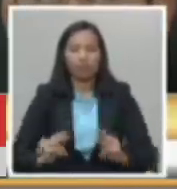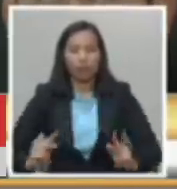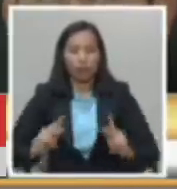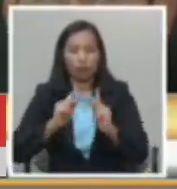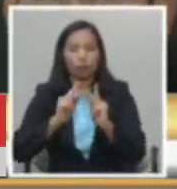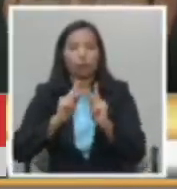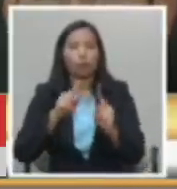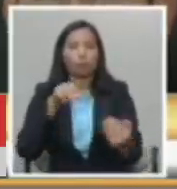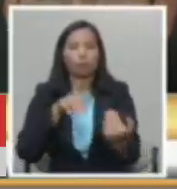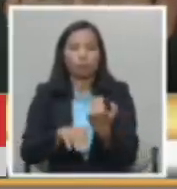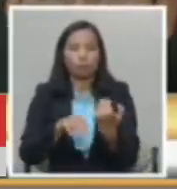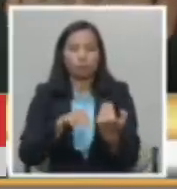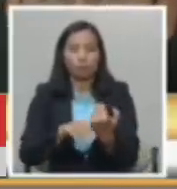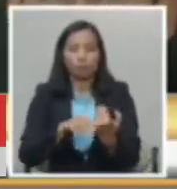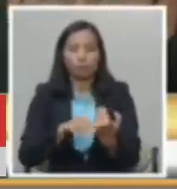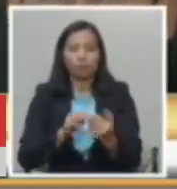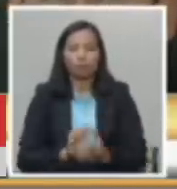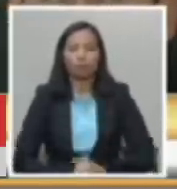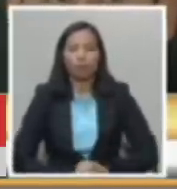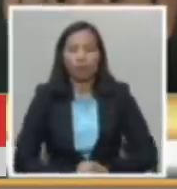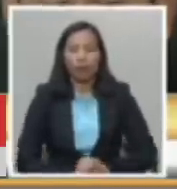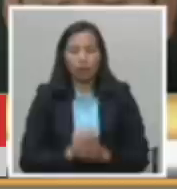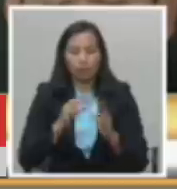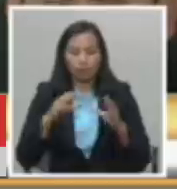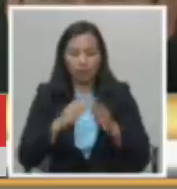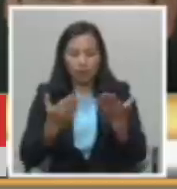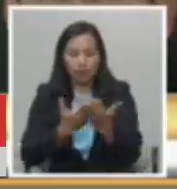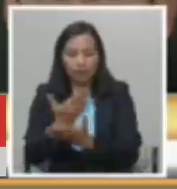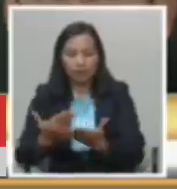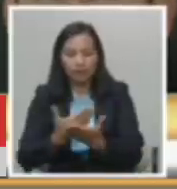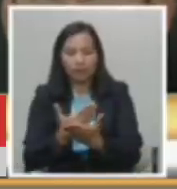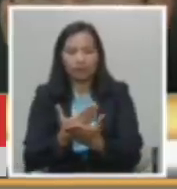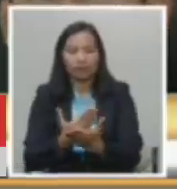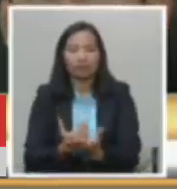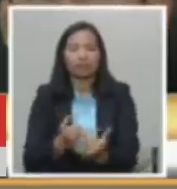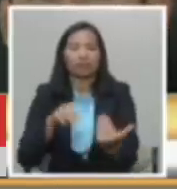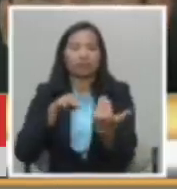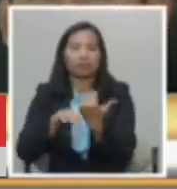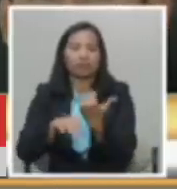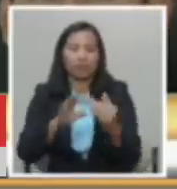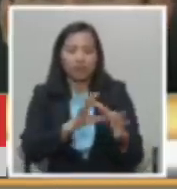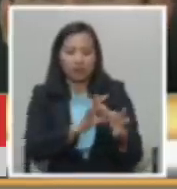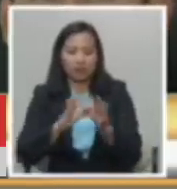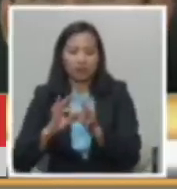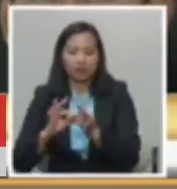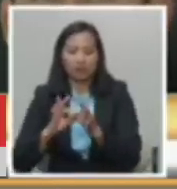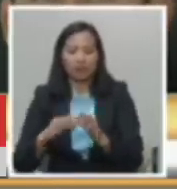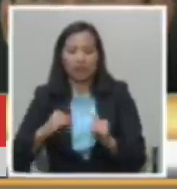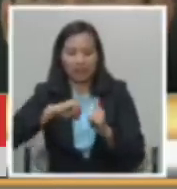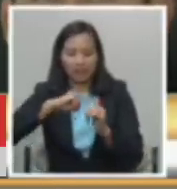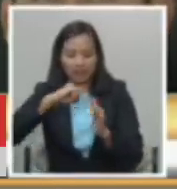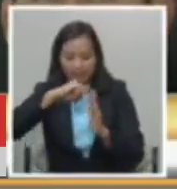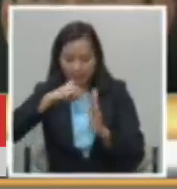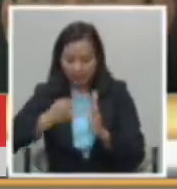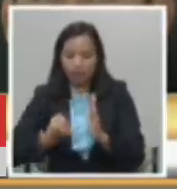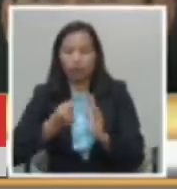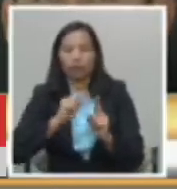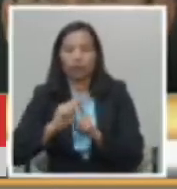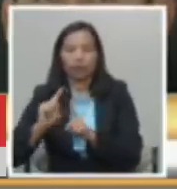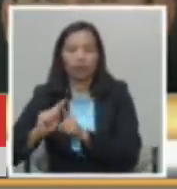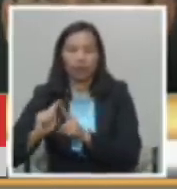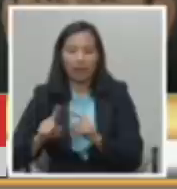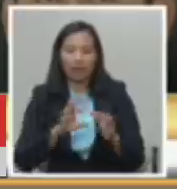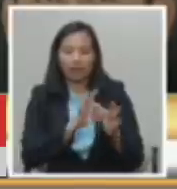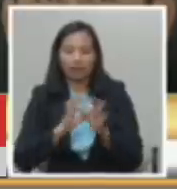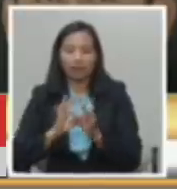งได้หันมาพิจารณาเส้นทางของทางหลวงที่จะเชื่อมต่อจากจังหวัดต่างๆเหล่านี้ไปเชื่อม